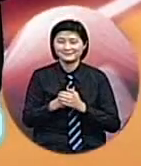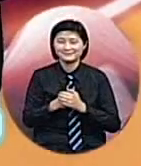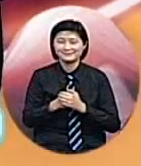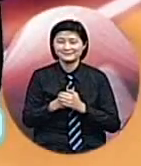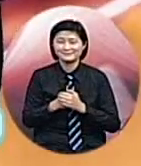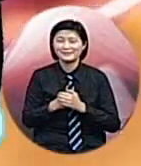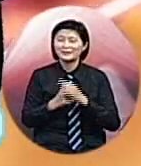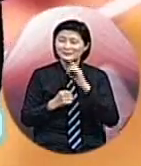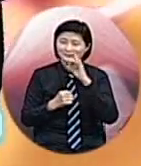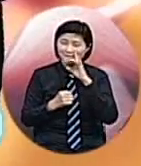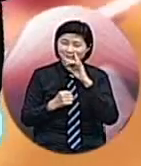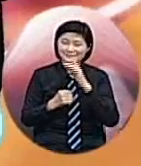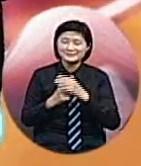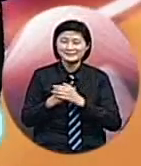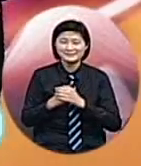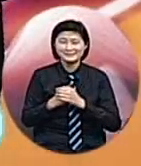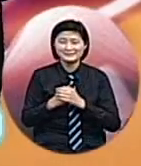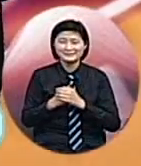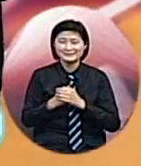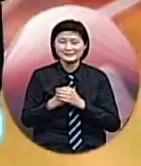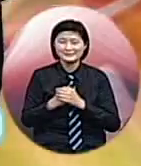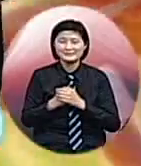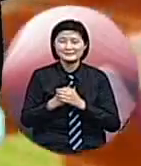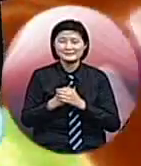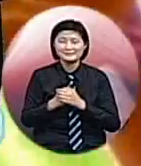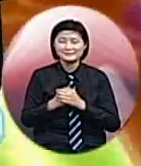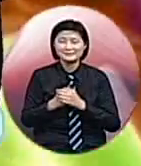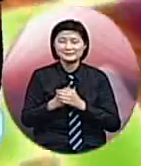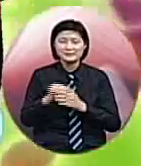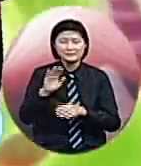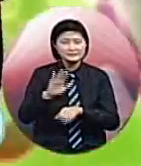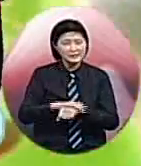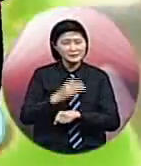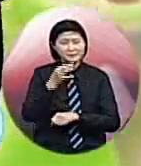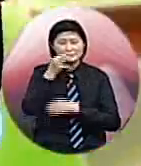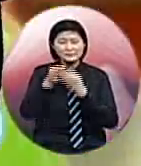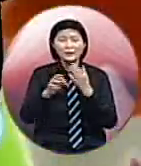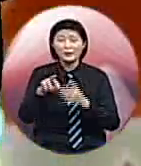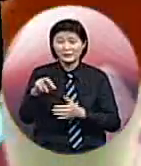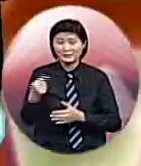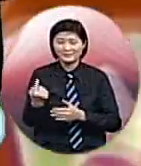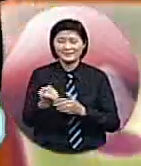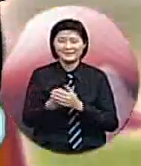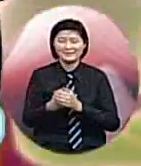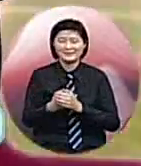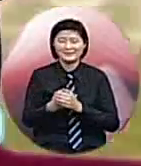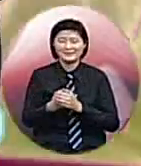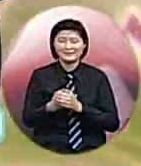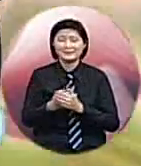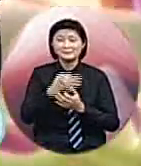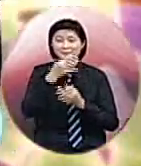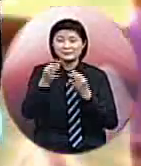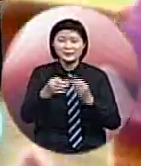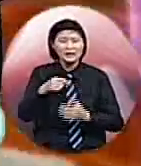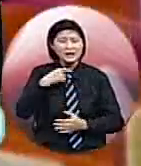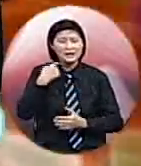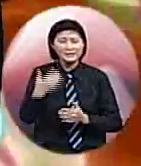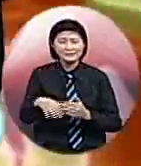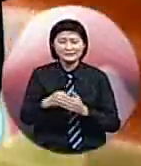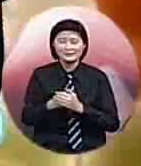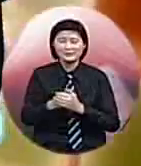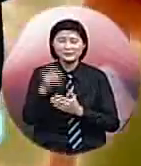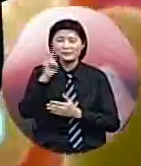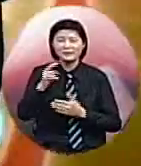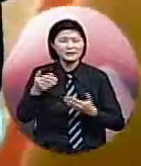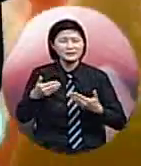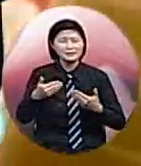부른가 싶어가지고. 예예. 예, 예. 그러는데 이제 잘 못 불러도 네. 이제 저는 불러보질 않았거든요. 생전만